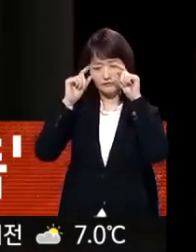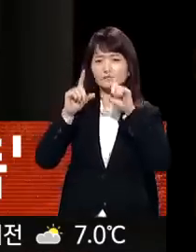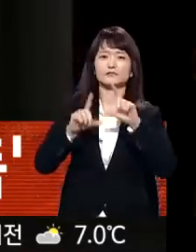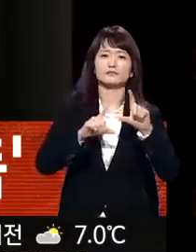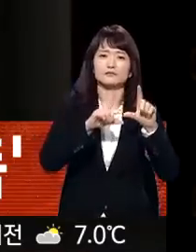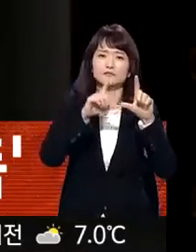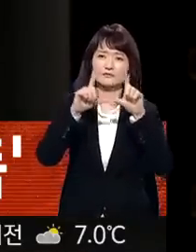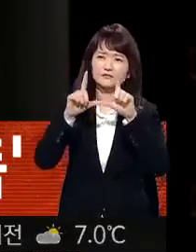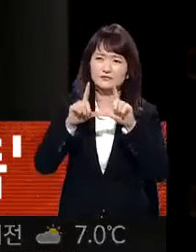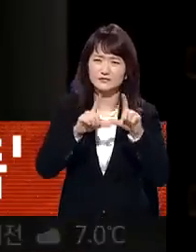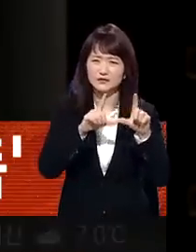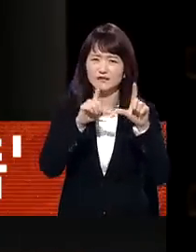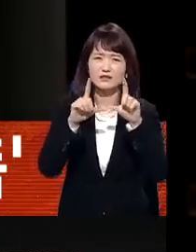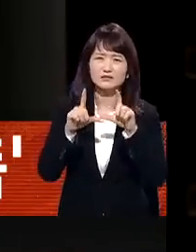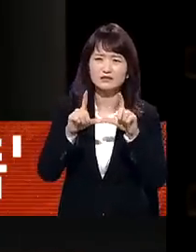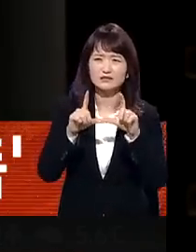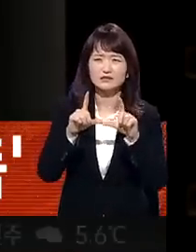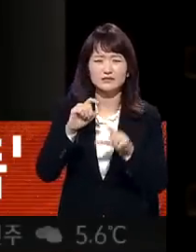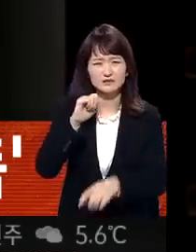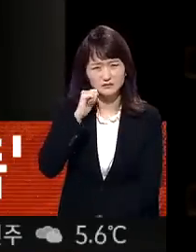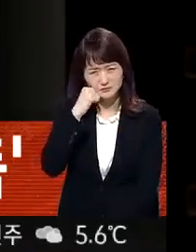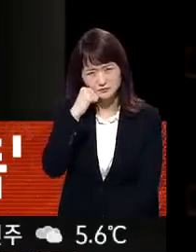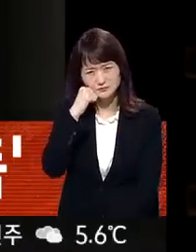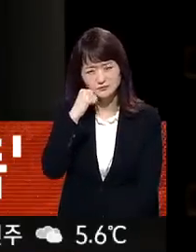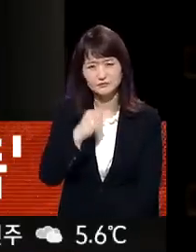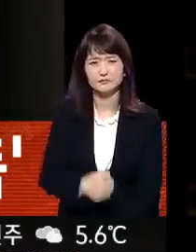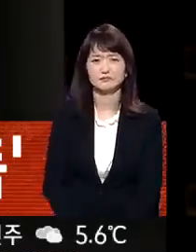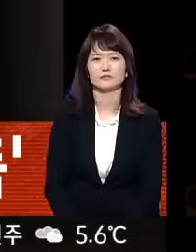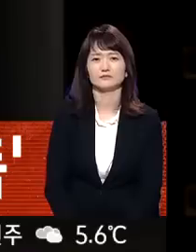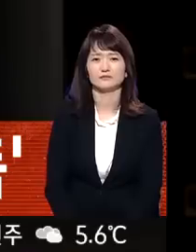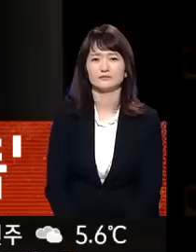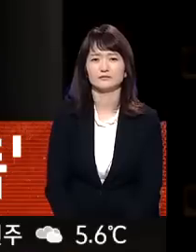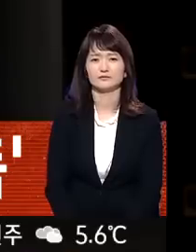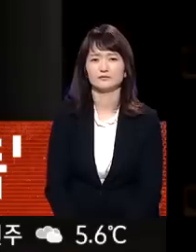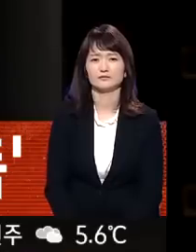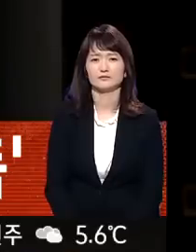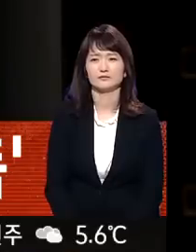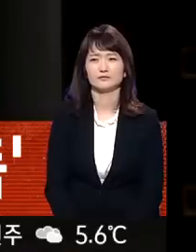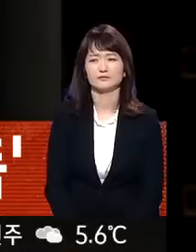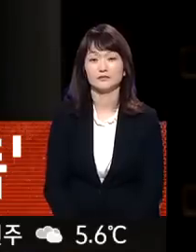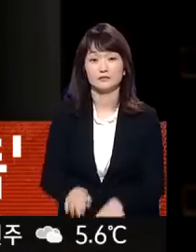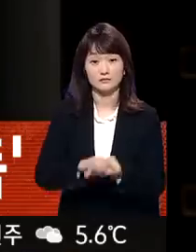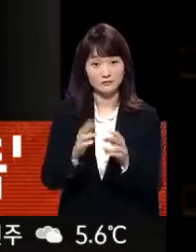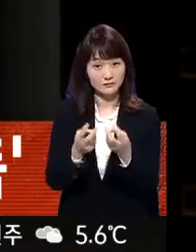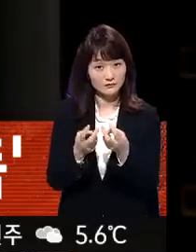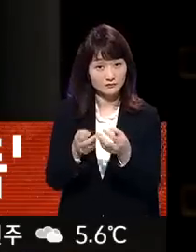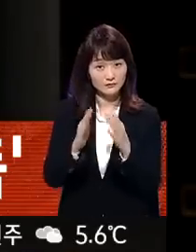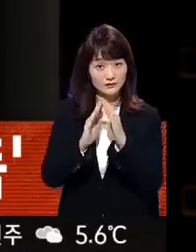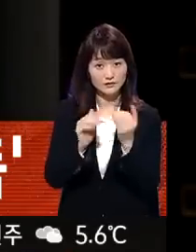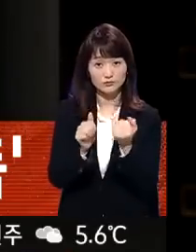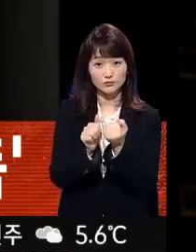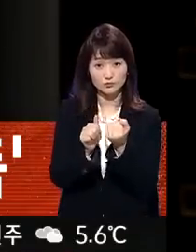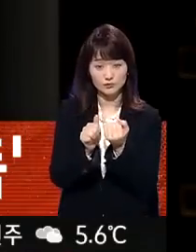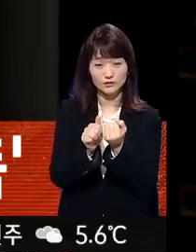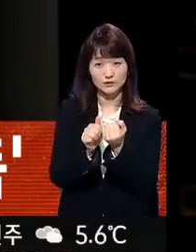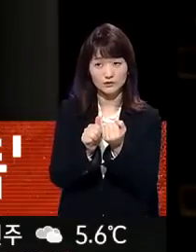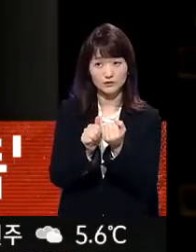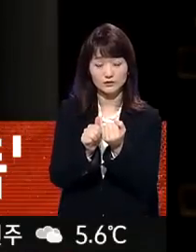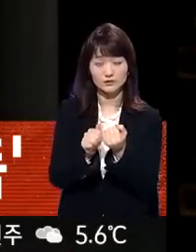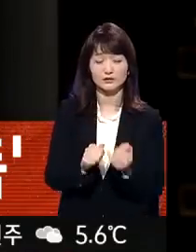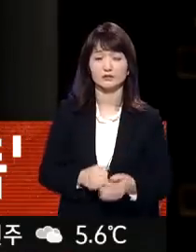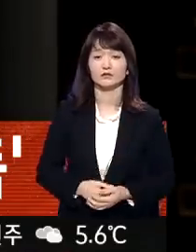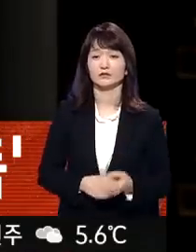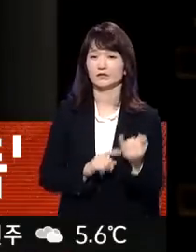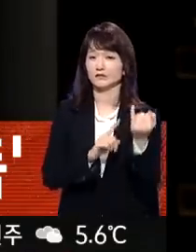모두 다 그냥 꼬이는 거 아닙니까? 자, 이 정도 됐으면 대책을 세워야죠. 부부간에. 그렇습니다. 깨어있을